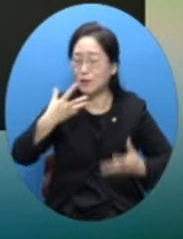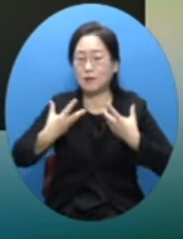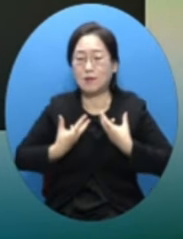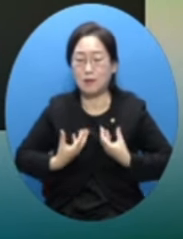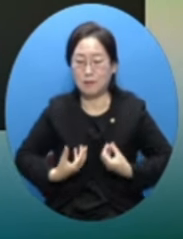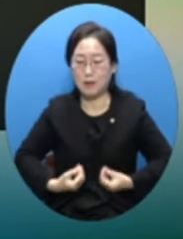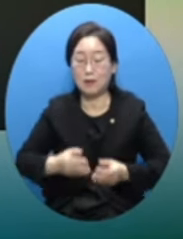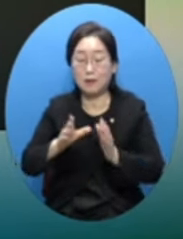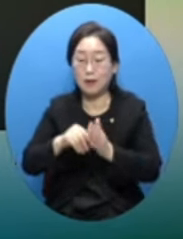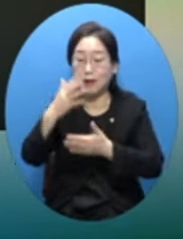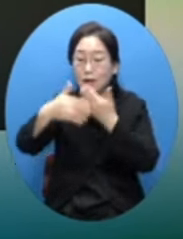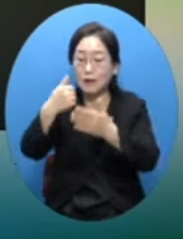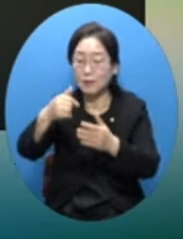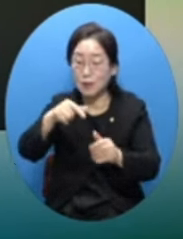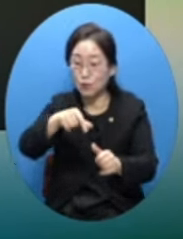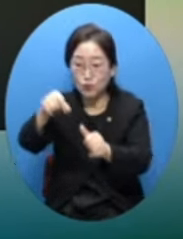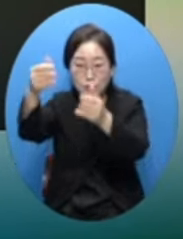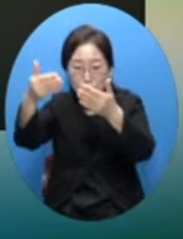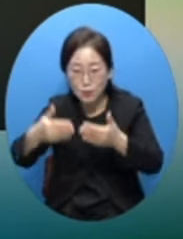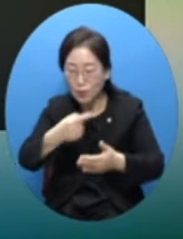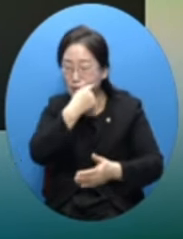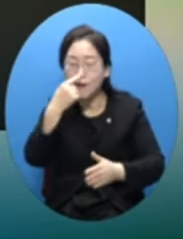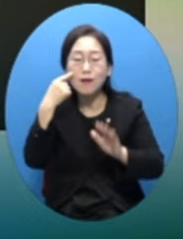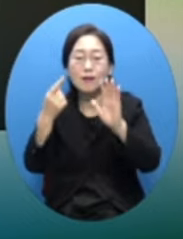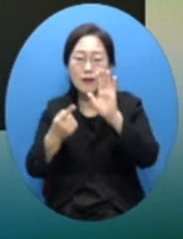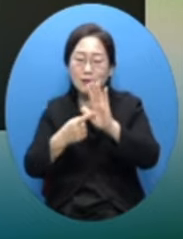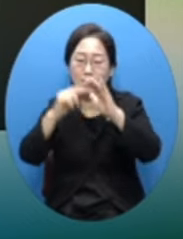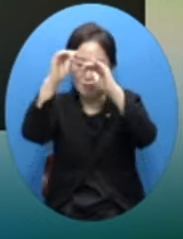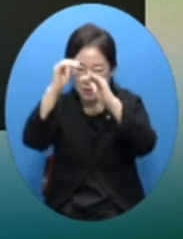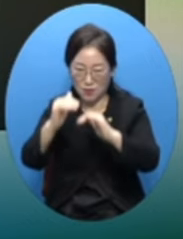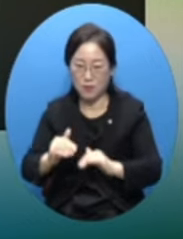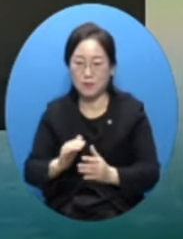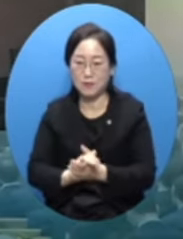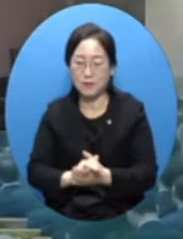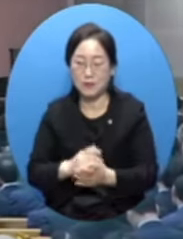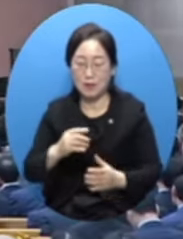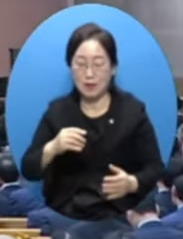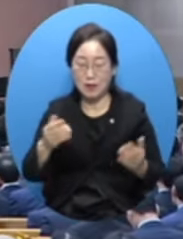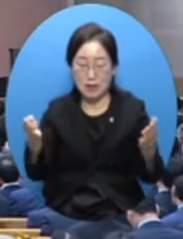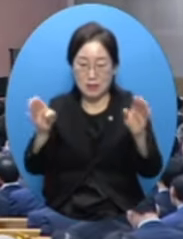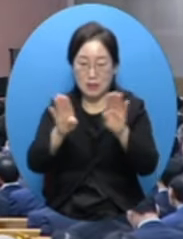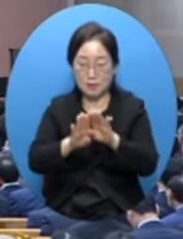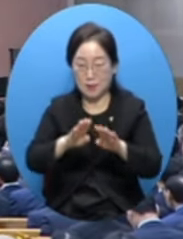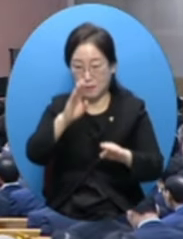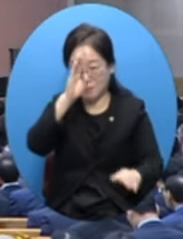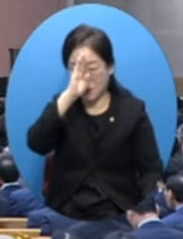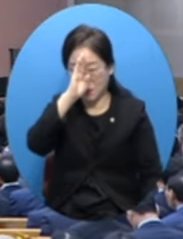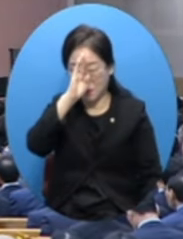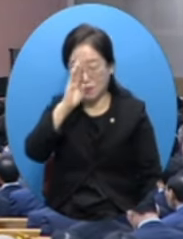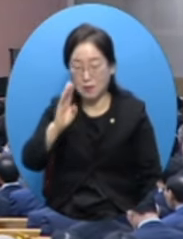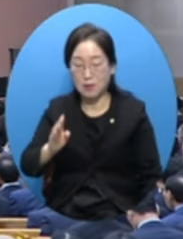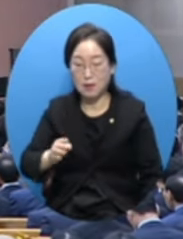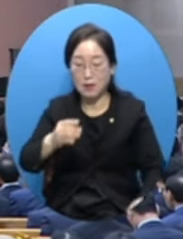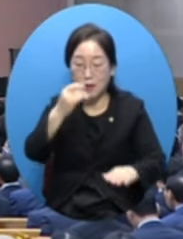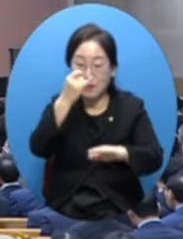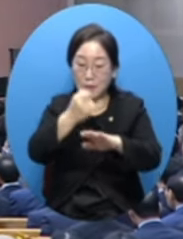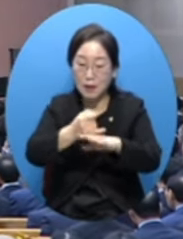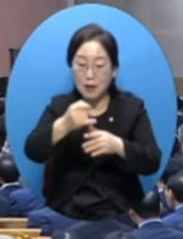주님이 구원하셨다고 하는 것을 그 책에 간증을 했습니다. 자폐증인 막내를 주님의 선물로